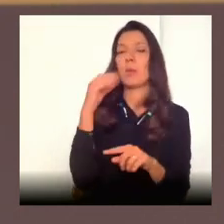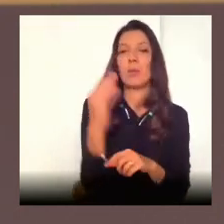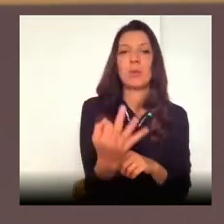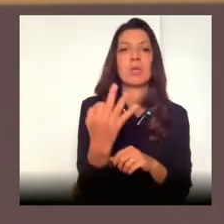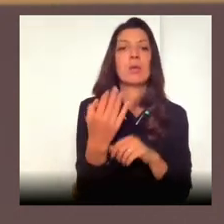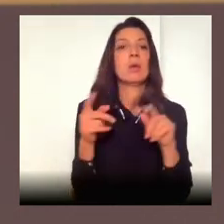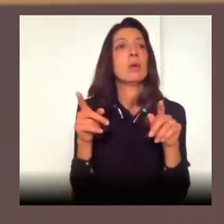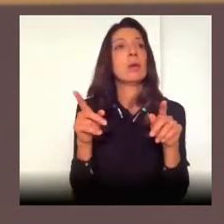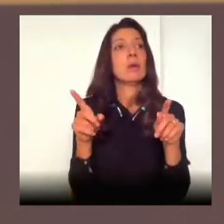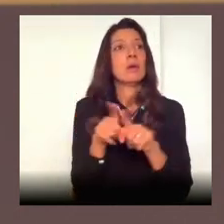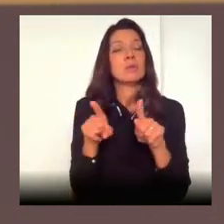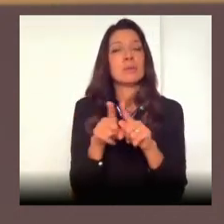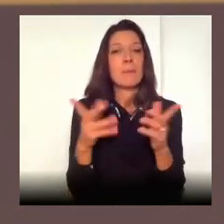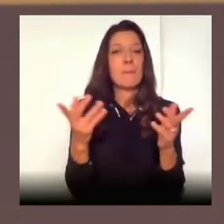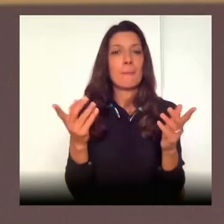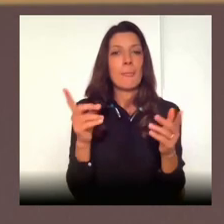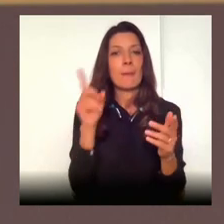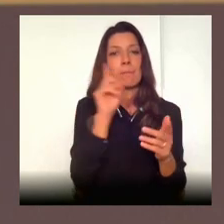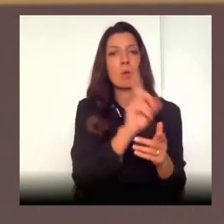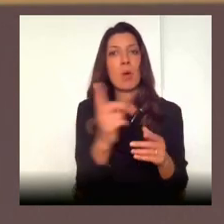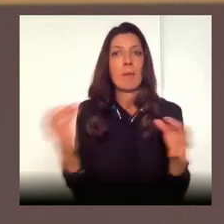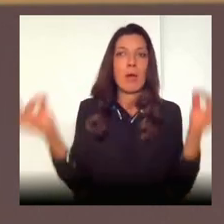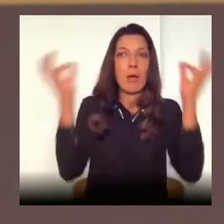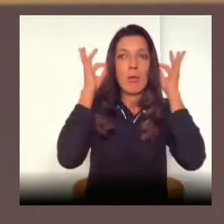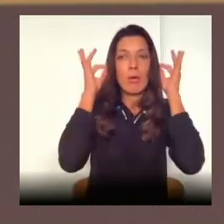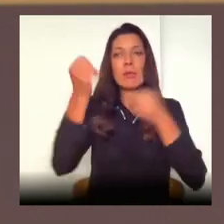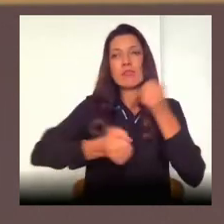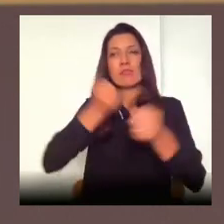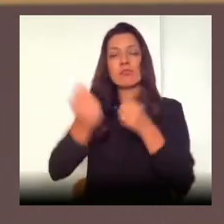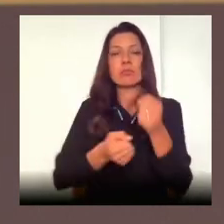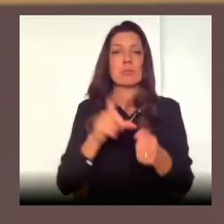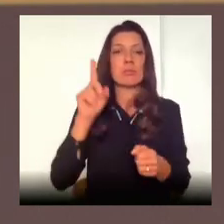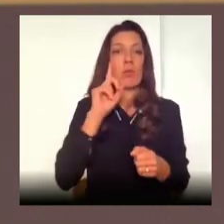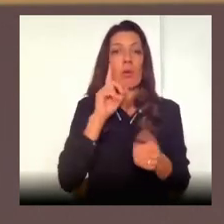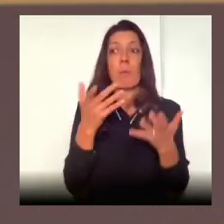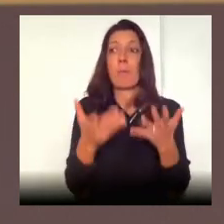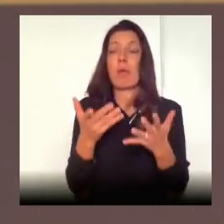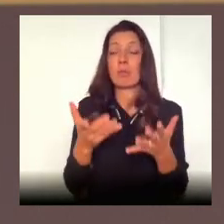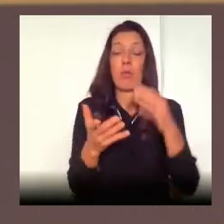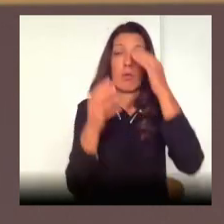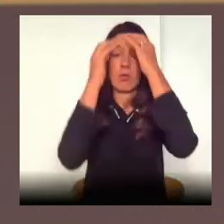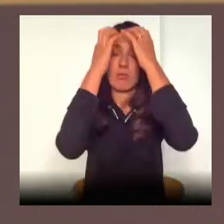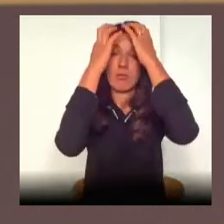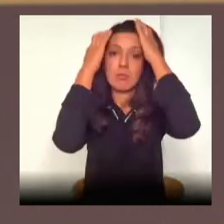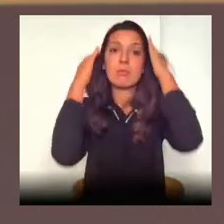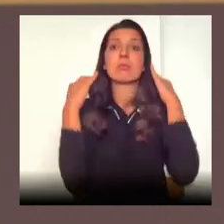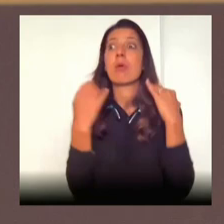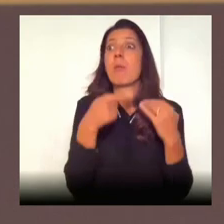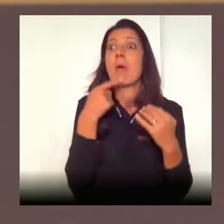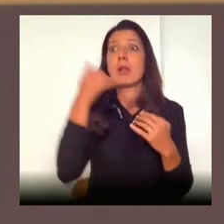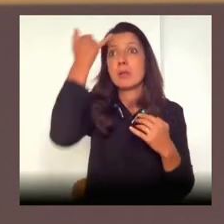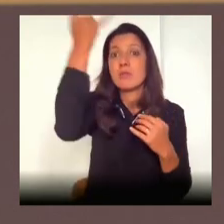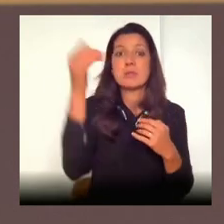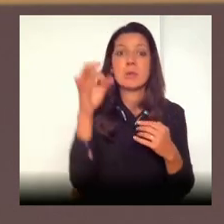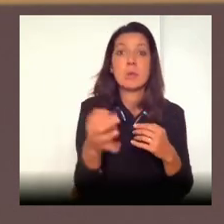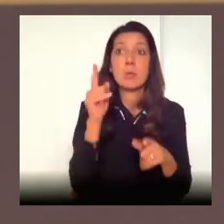ensuite, pourquoi on ne court pas avec des oreillettes? Tout simplement parce que pour l'instant, c'est pas encore. On parle d'innovation. J'en sais